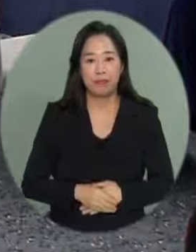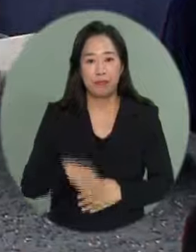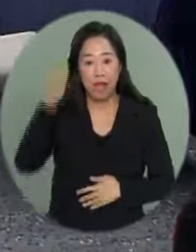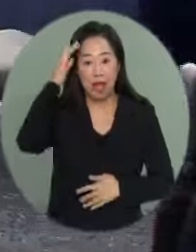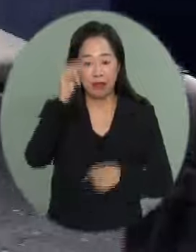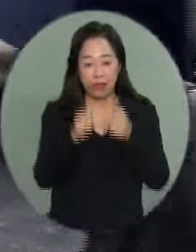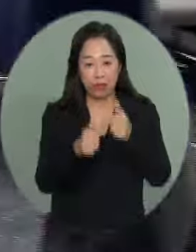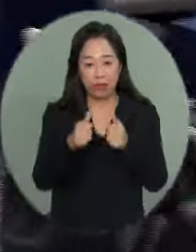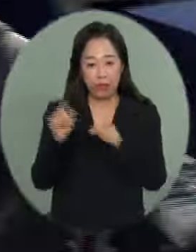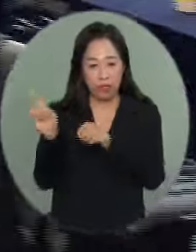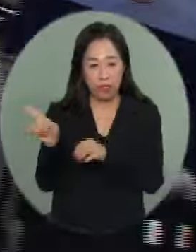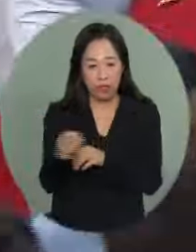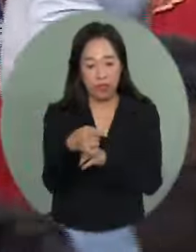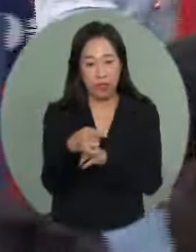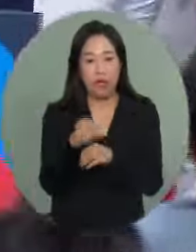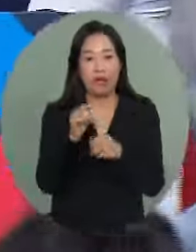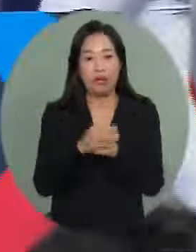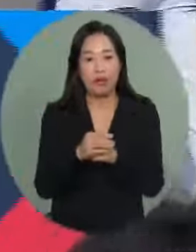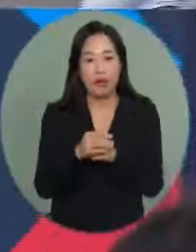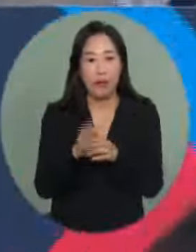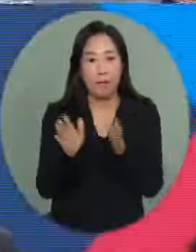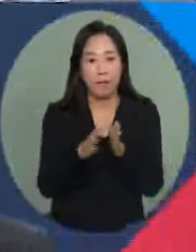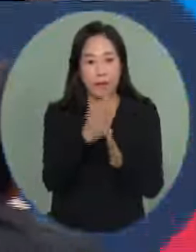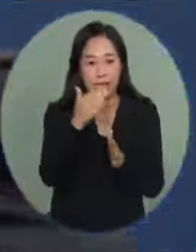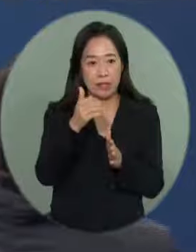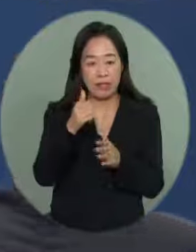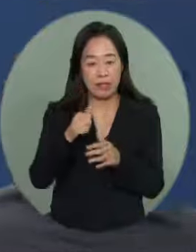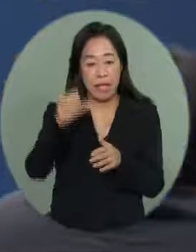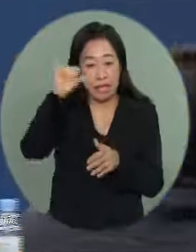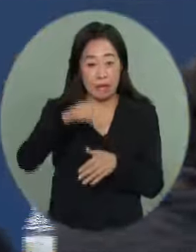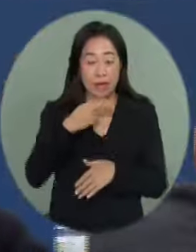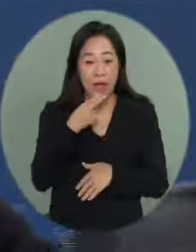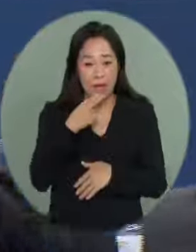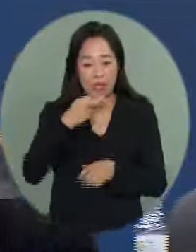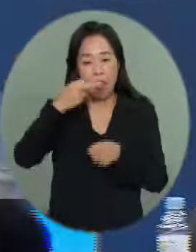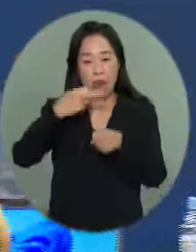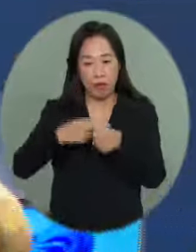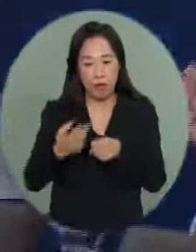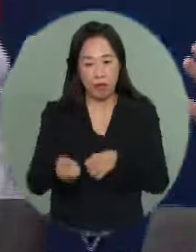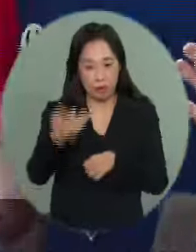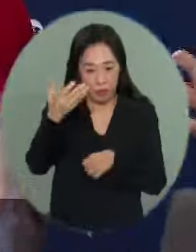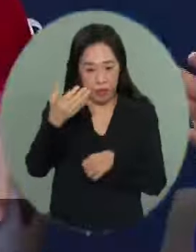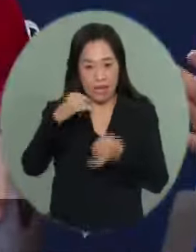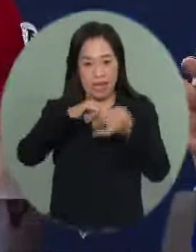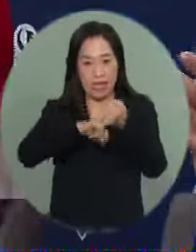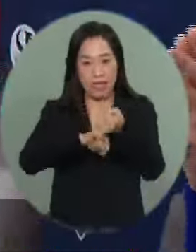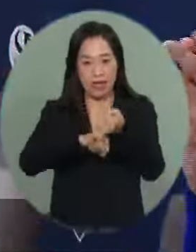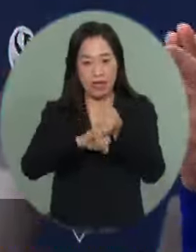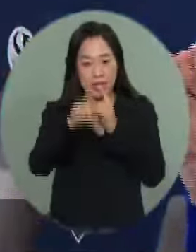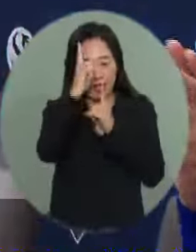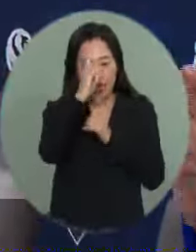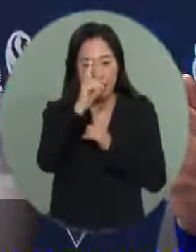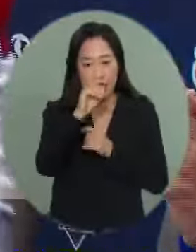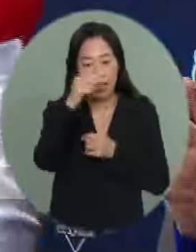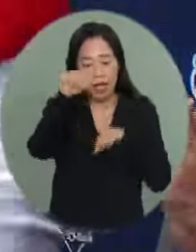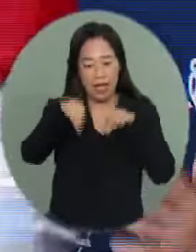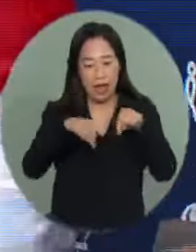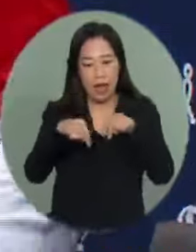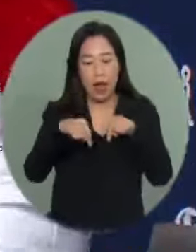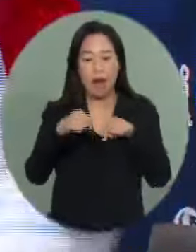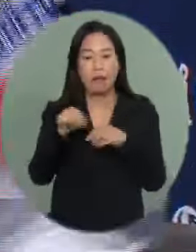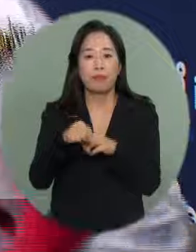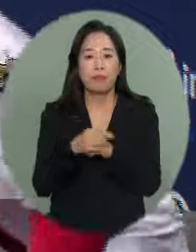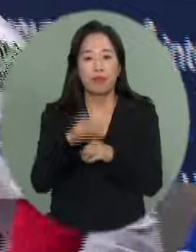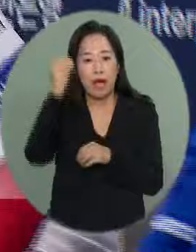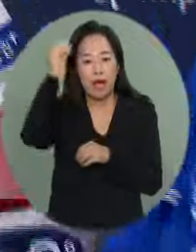한국 시리즈 불패 신화의 빛나는 전통을 이어서 반드시 12번째 우승을 이뤄내겠다. 이범호 기아 타이거즈 감독은